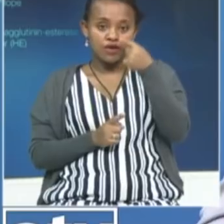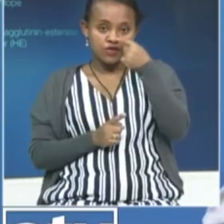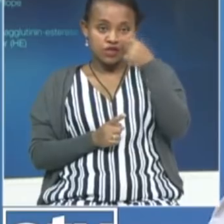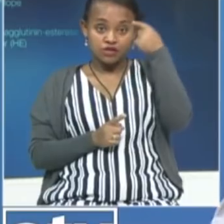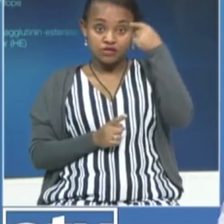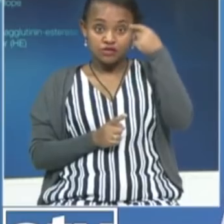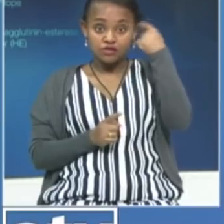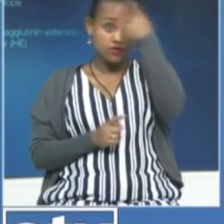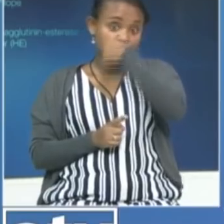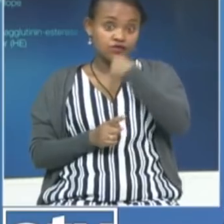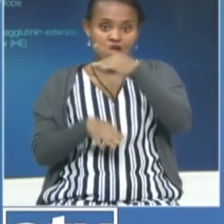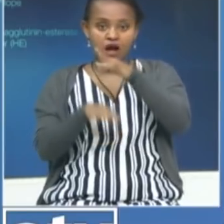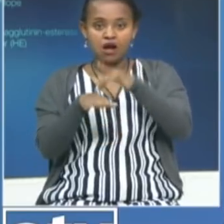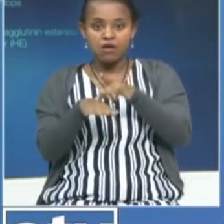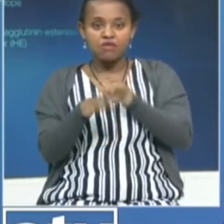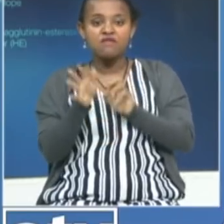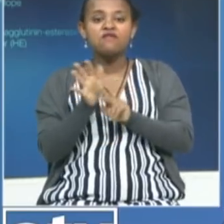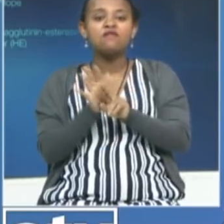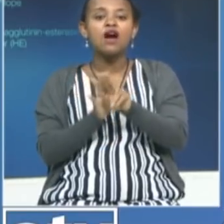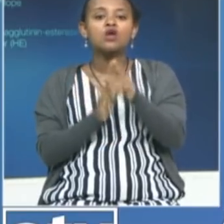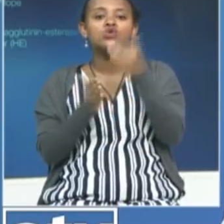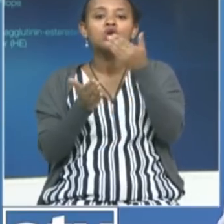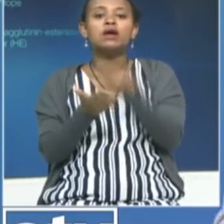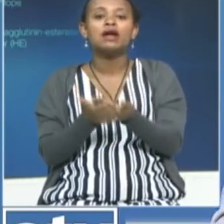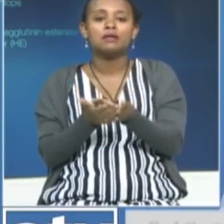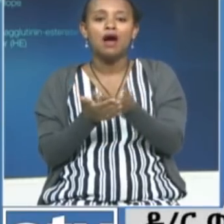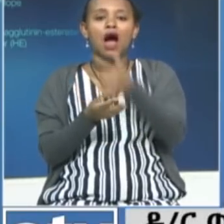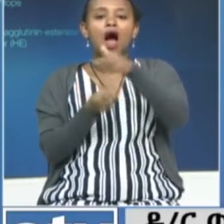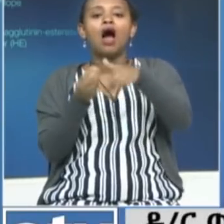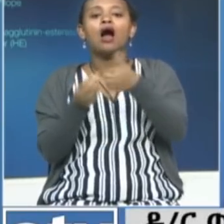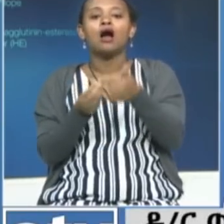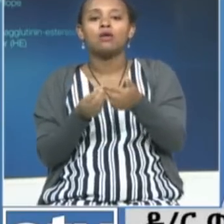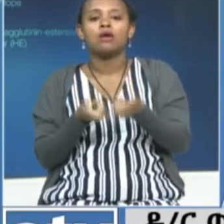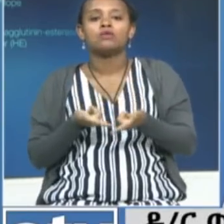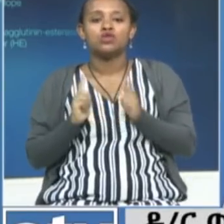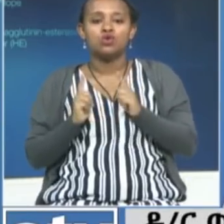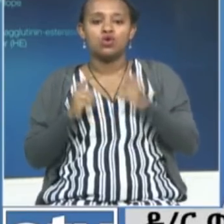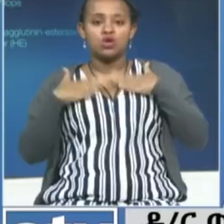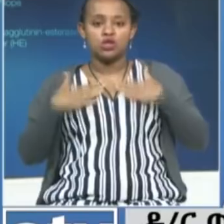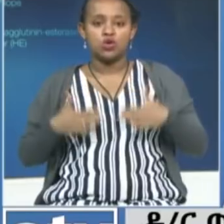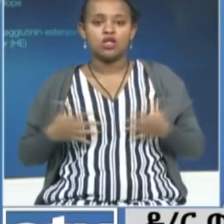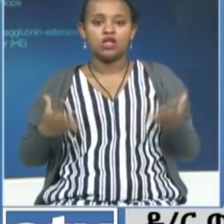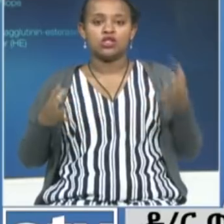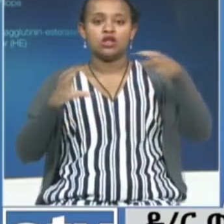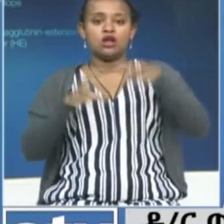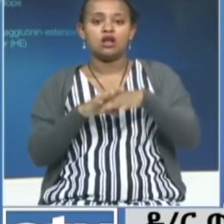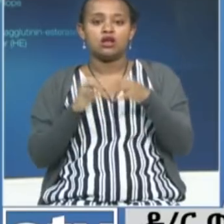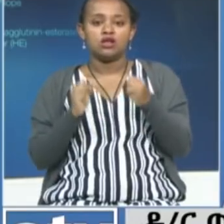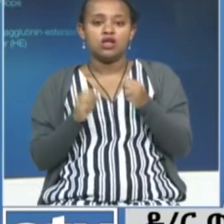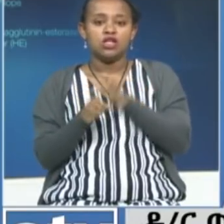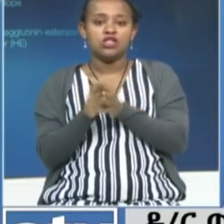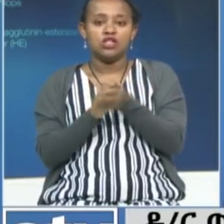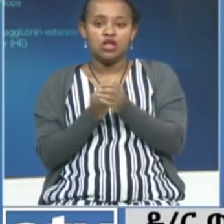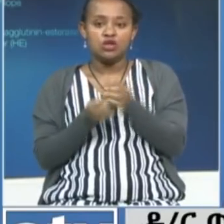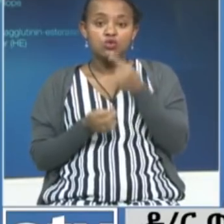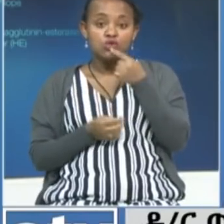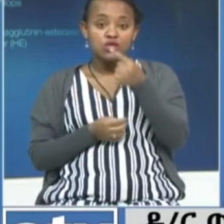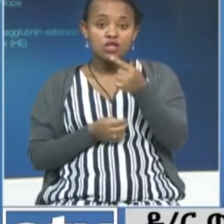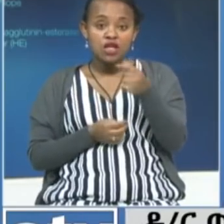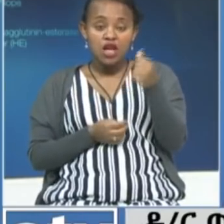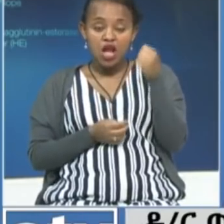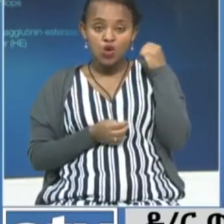ፊት አካባቢ ቫይረሱ የመቅረብ አጋጣሚ ሲኖር ነው ወደ ሰውነታችን ሊቀላቀል የሚችለው። እጅ ታጠቡ ስንል